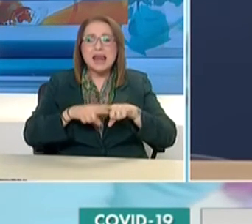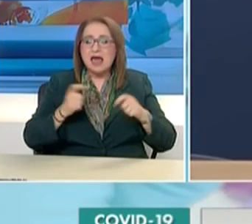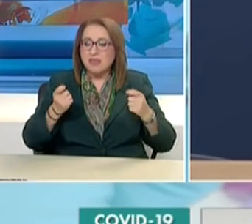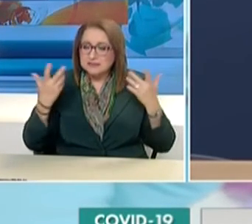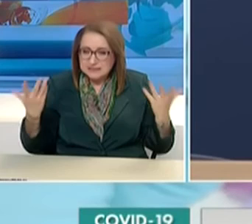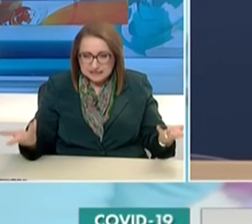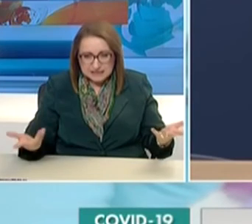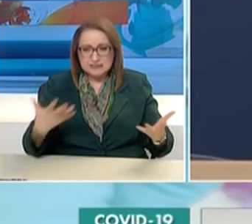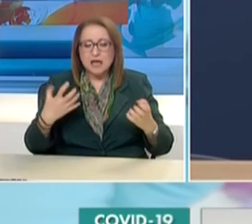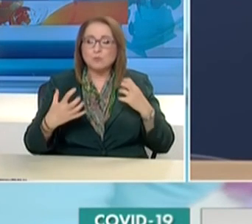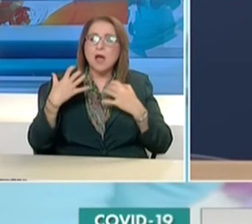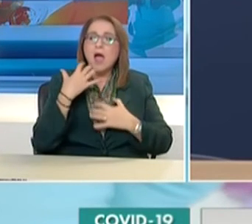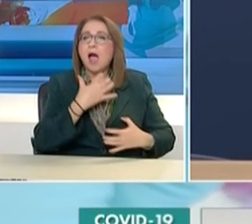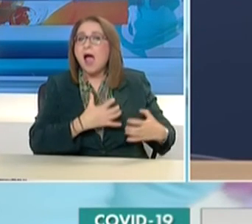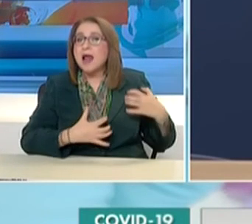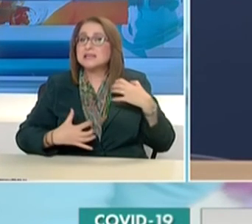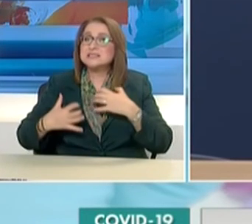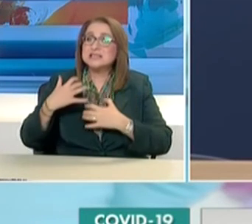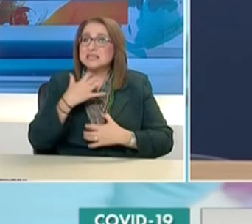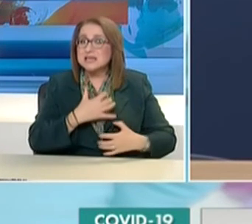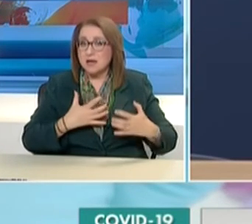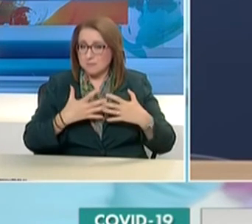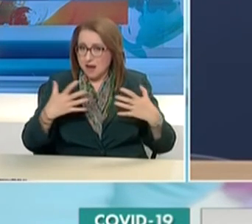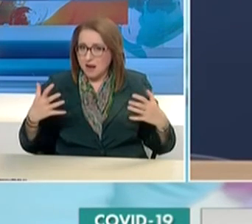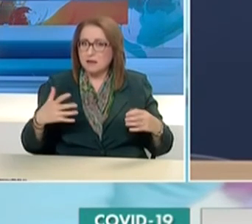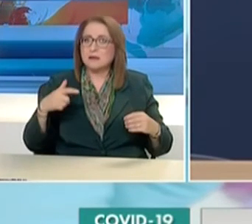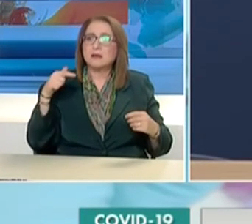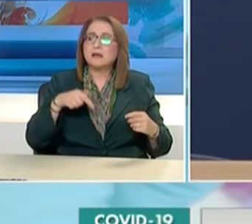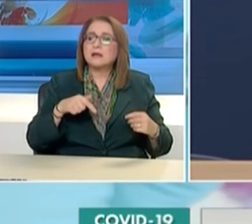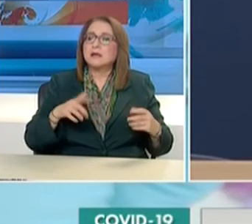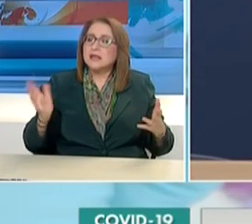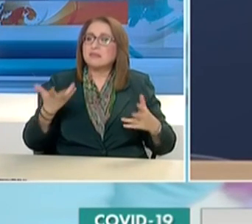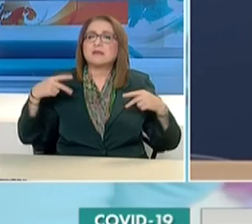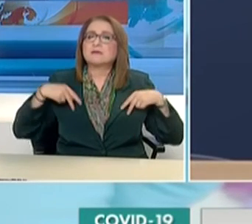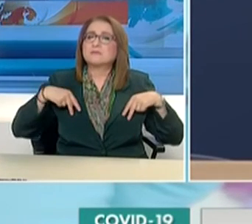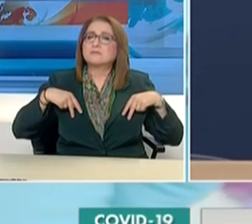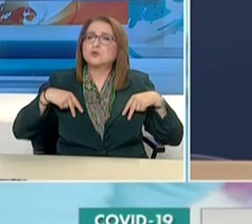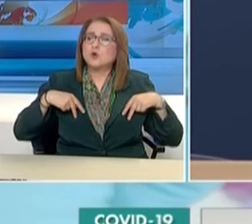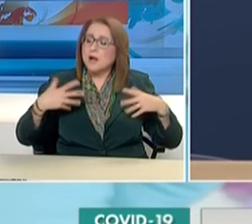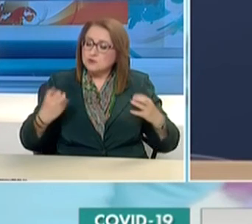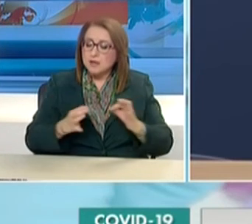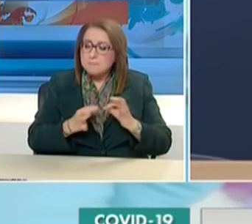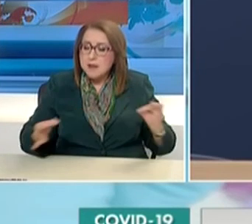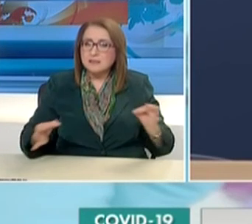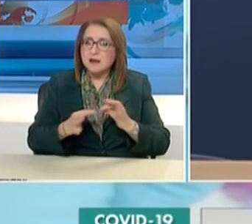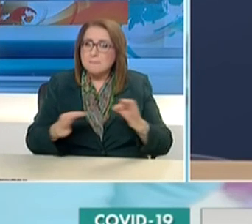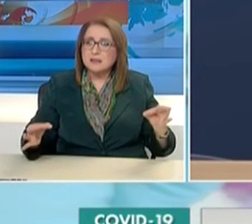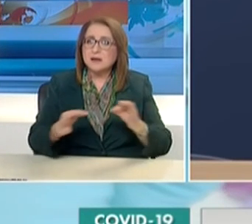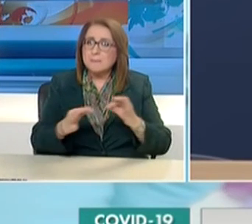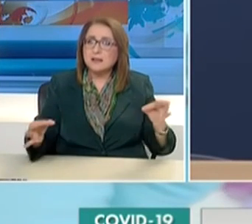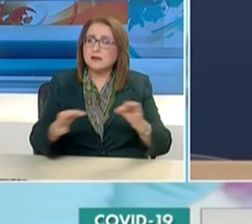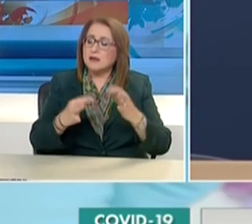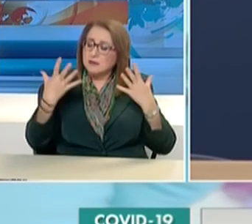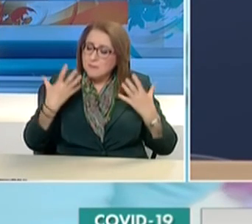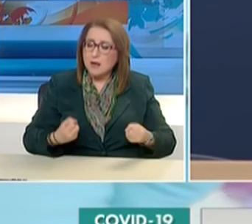μας και για την οποία ανησυχία μας έχει λάβει ήδη η πολιτεία αυτά τα δρακόντια μέτρα, τα οποία είναι πάρα πολύ δύσκολα